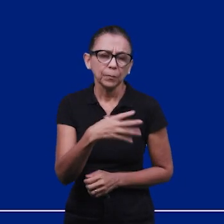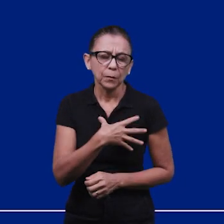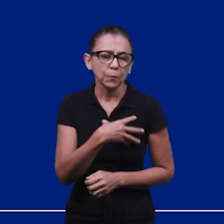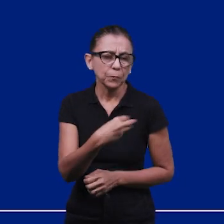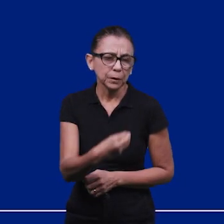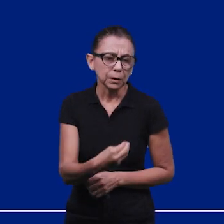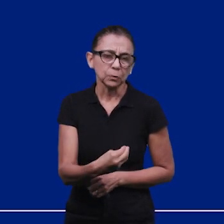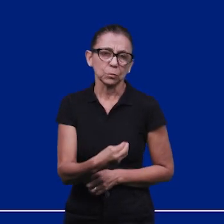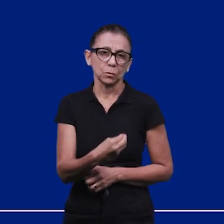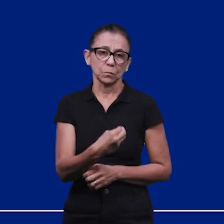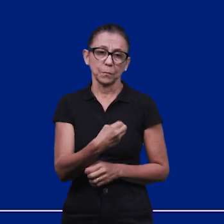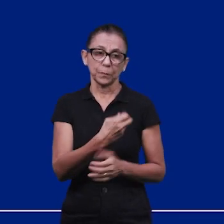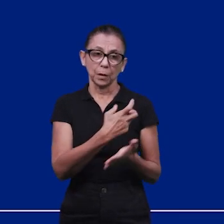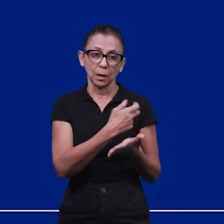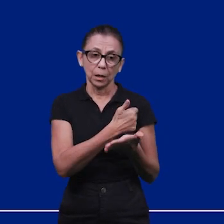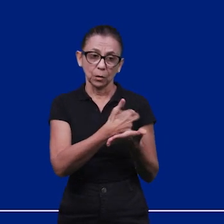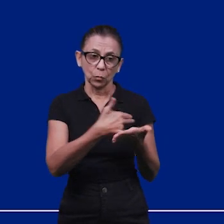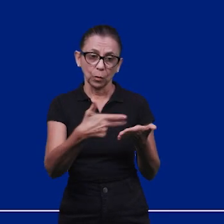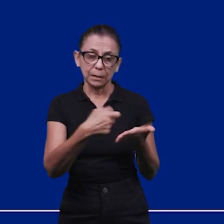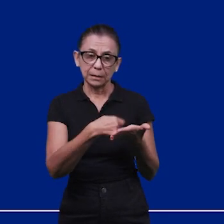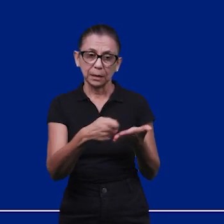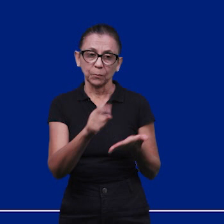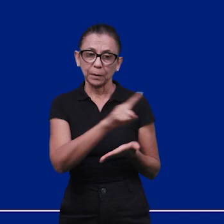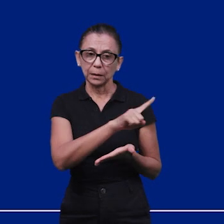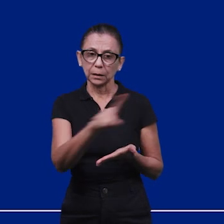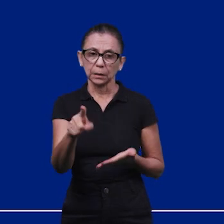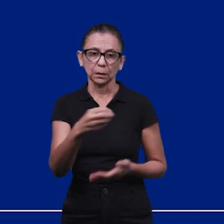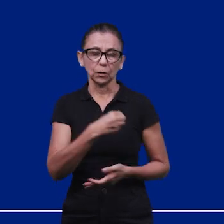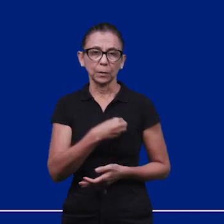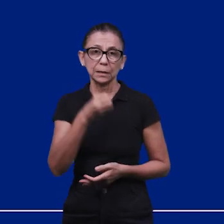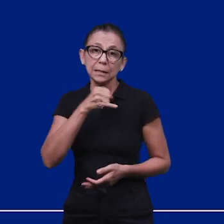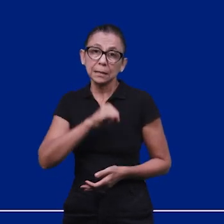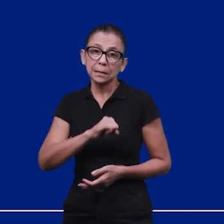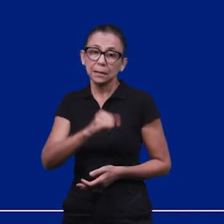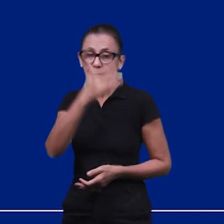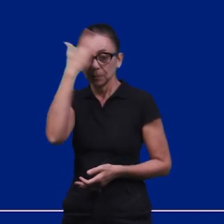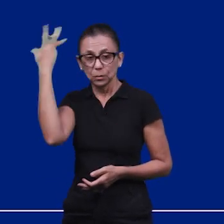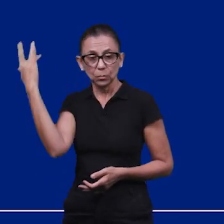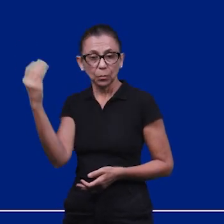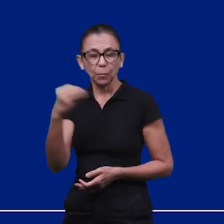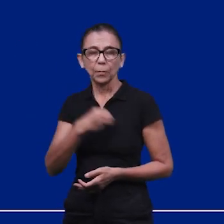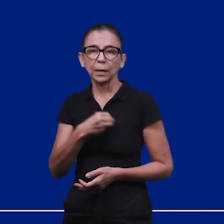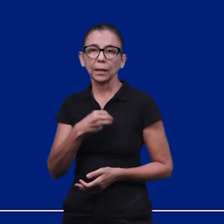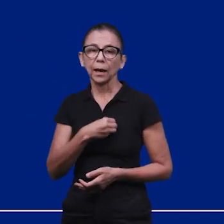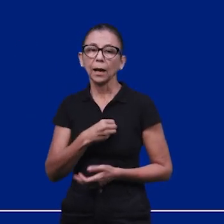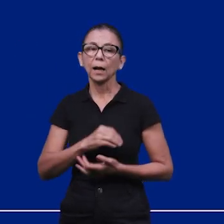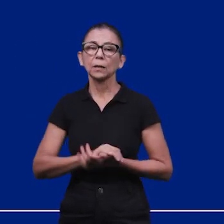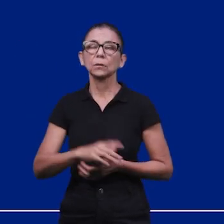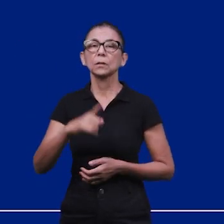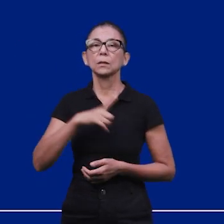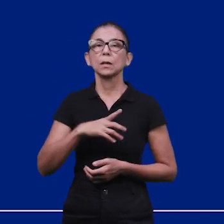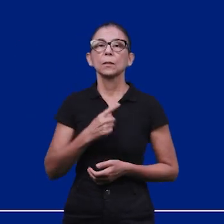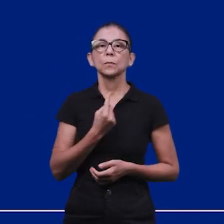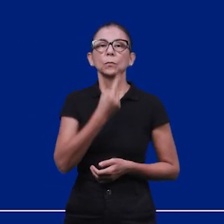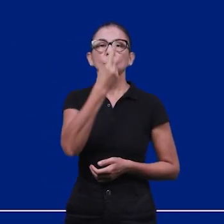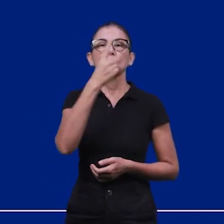petits enfants, ces choses je vous écris afin que vous ne péchiez point. Mais si quelqu'un pêche, nous avons un avocat